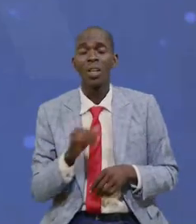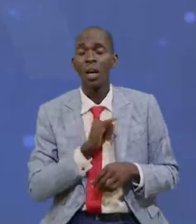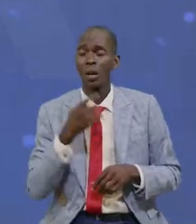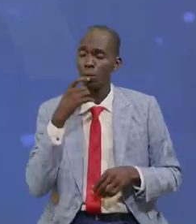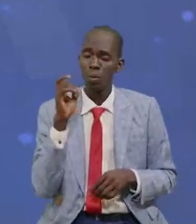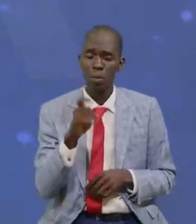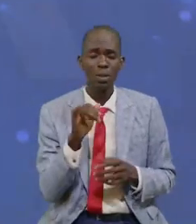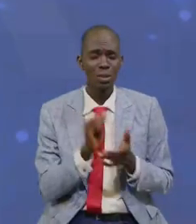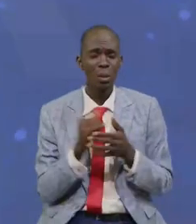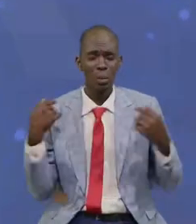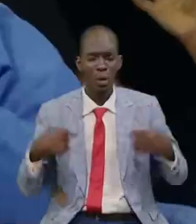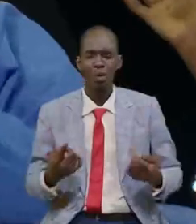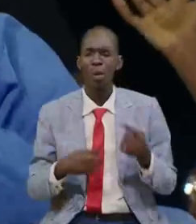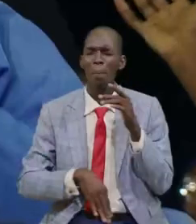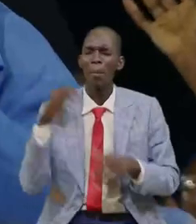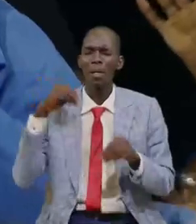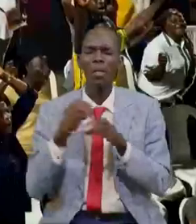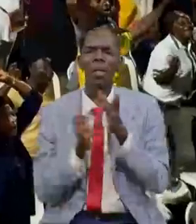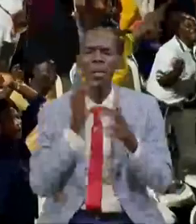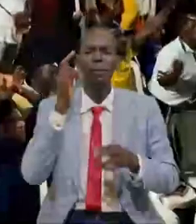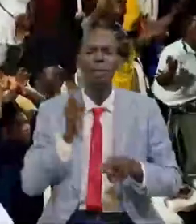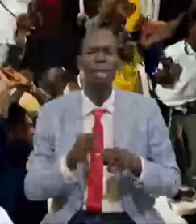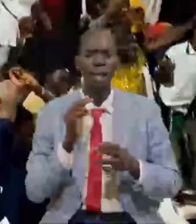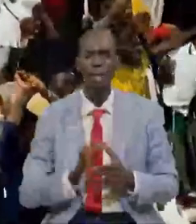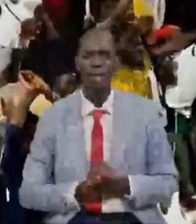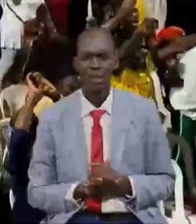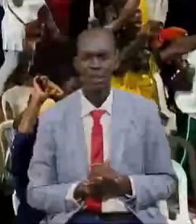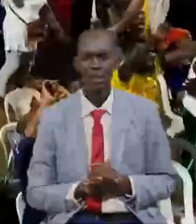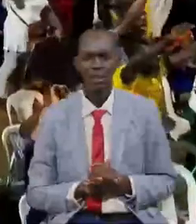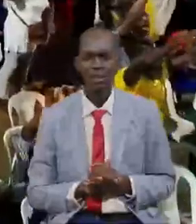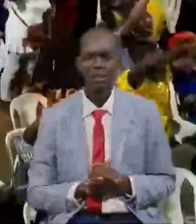vous commande, disparaissez au nom de Jésus-Christ.